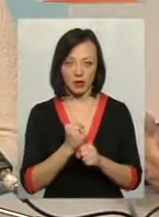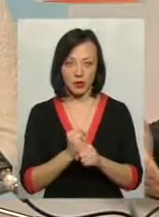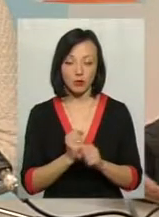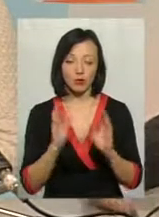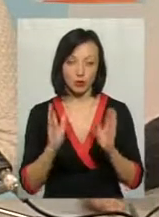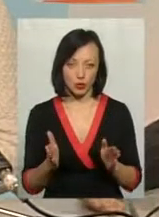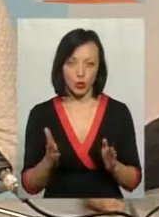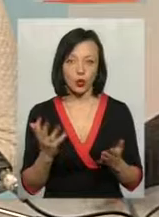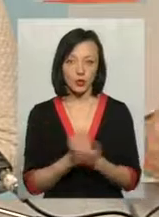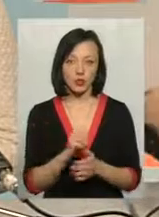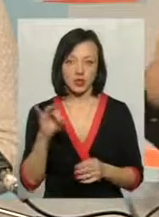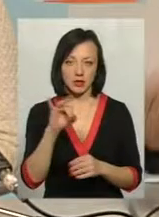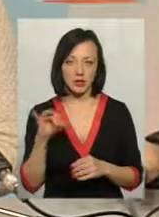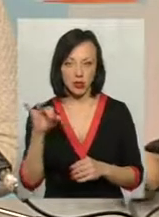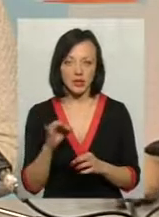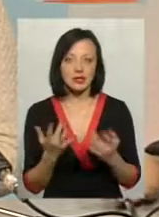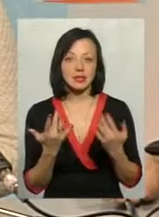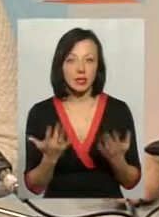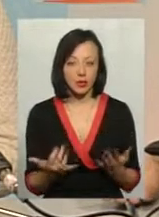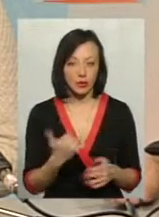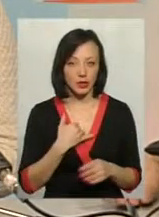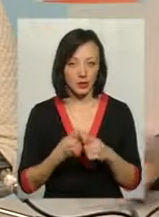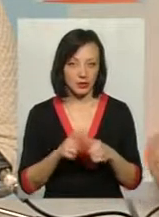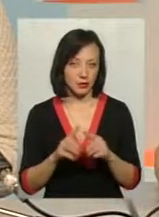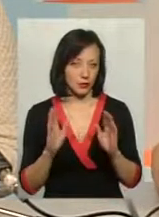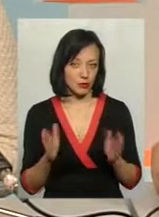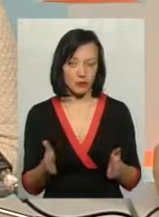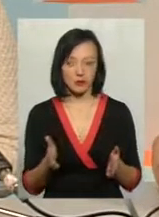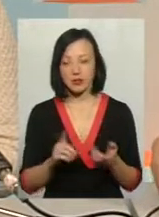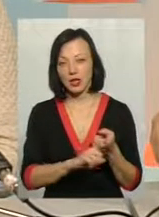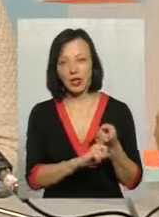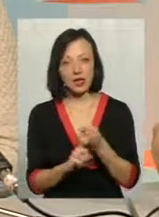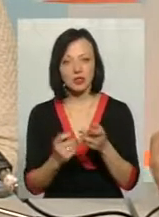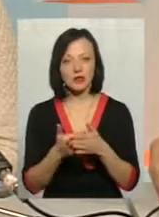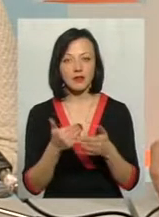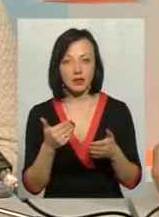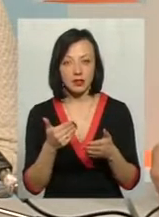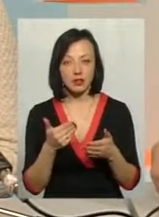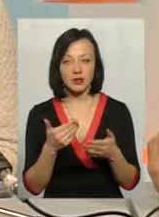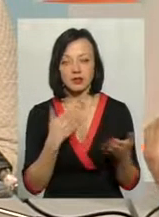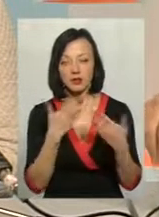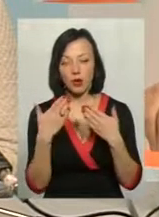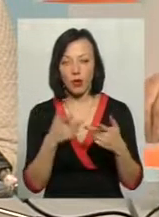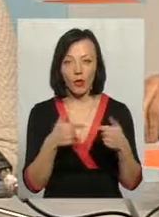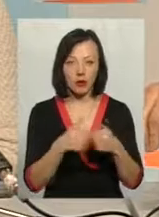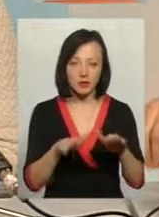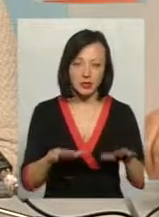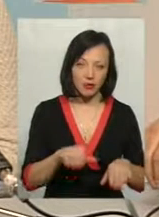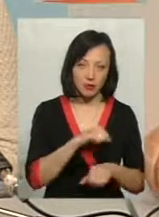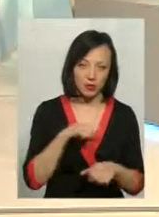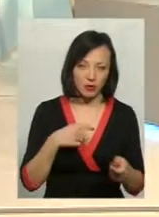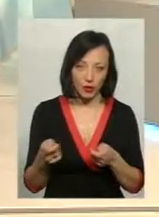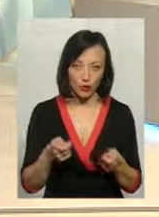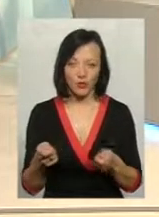в нас будуть успішні історії. І скільки в нас буде цих успішних історій, напряму залежить від взаємодії органів місцевого